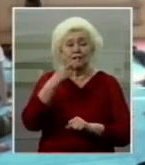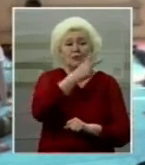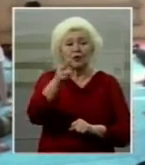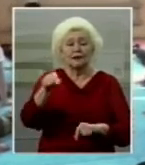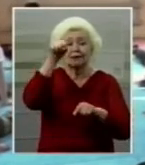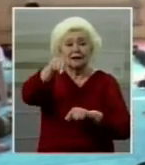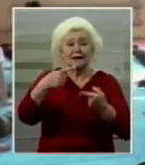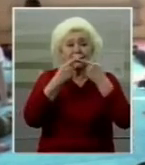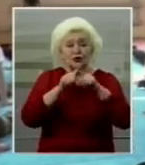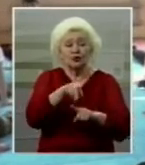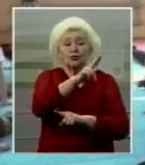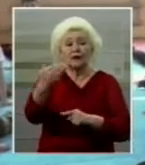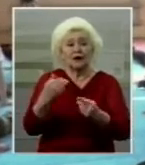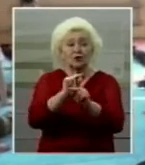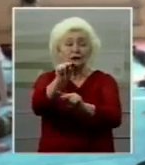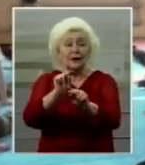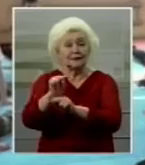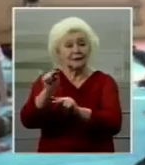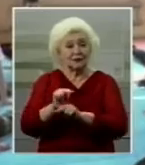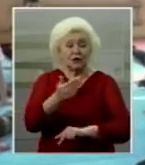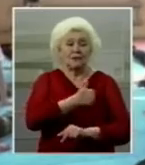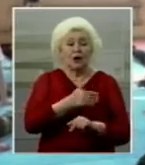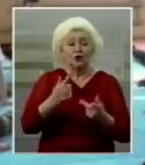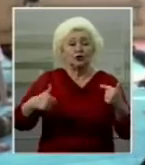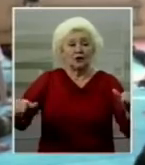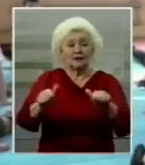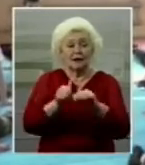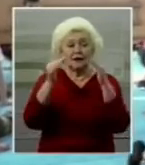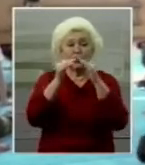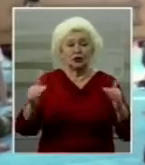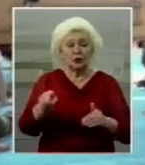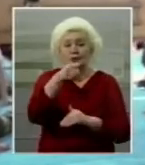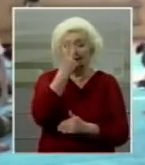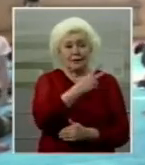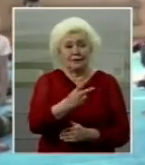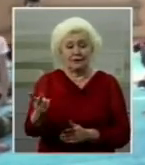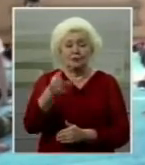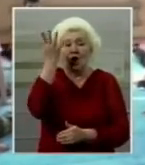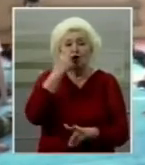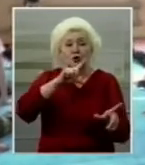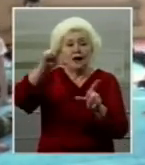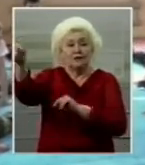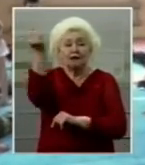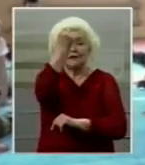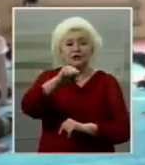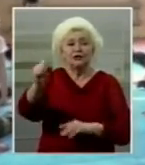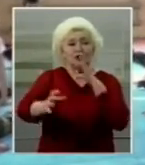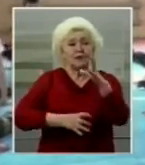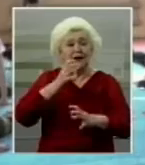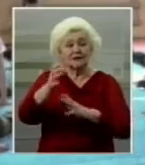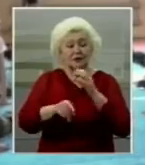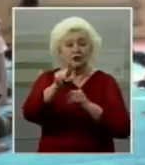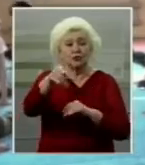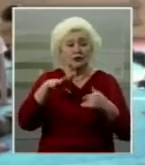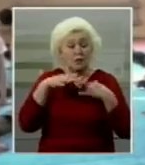ту техніку, якої я їх навчав. Хоча в залі, вдома, я її не бачив. Коли ми виїхали на чемпіонат світу, то